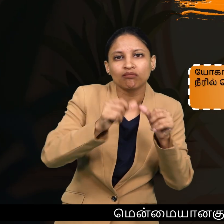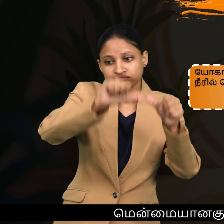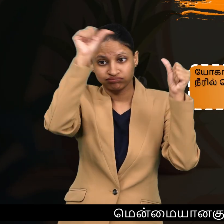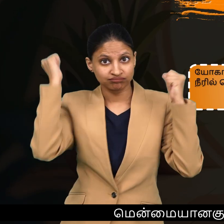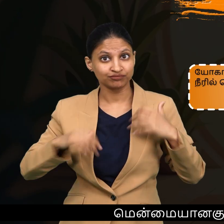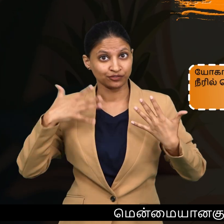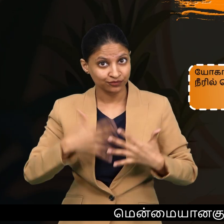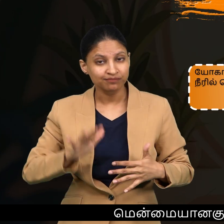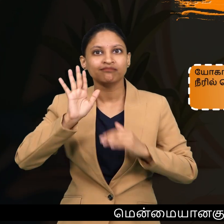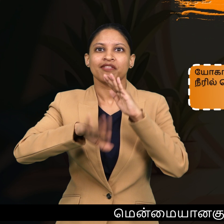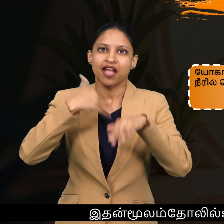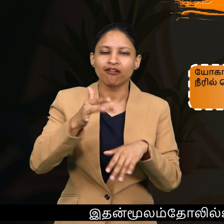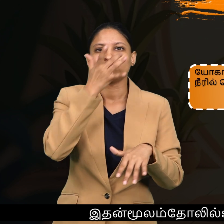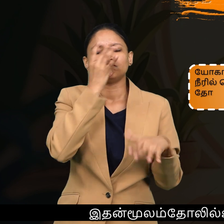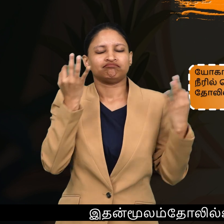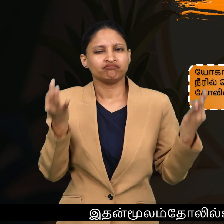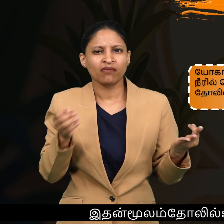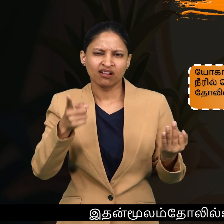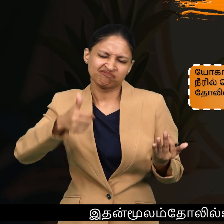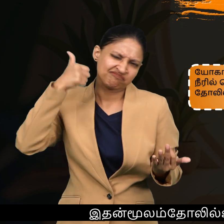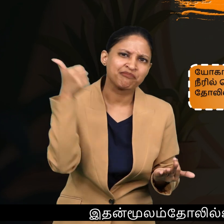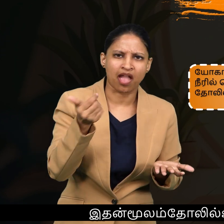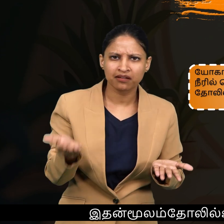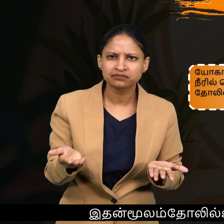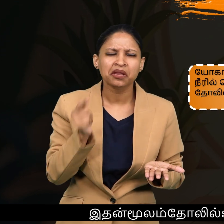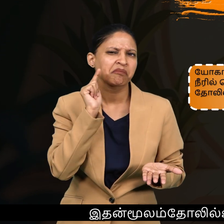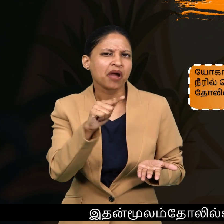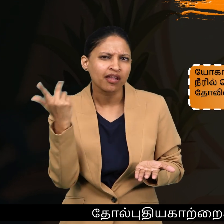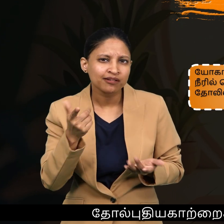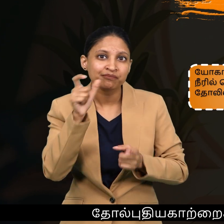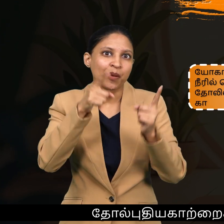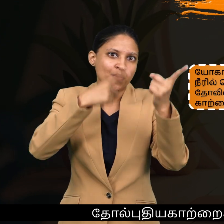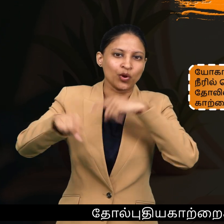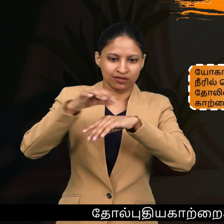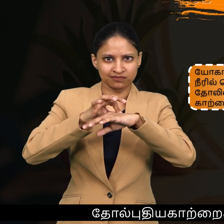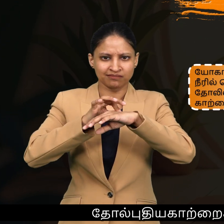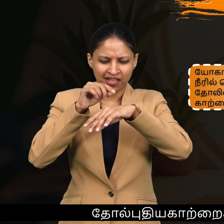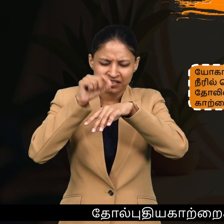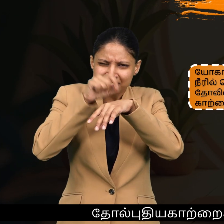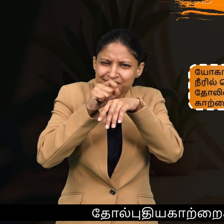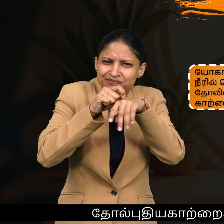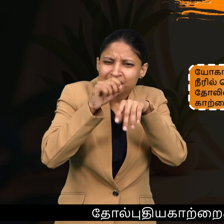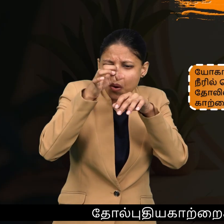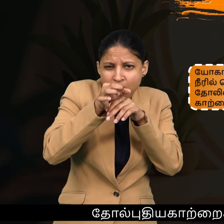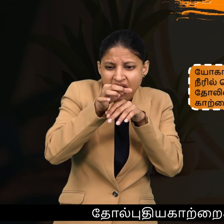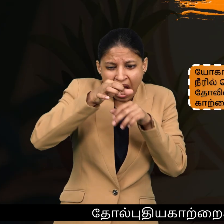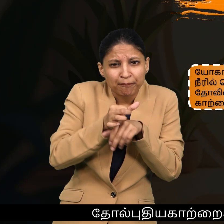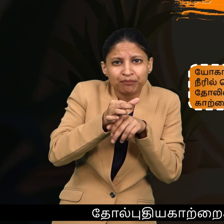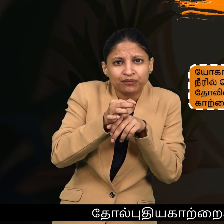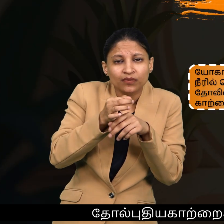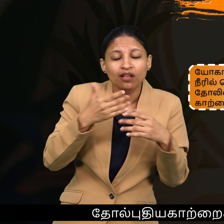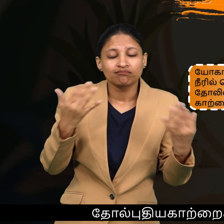குளியலை எடுப்பது நல்லது. இதன் மூலம் தோலில் உள்ள துளைகள் திறக்கப்பட்டு தோல் புதிய காற்றை சுவாசிக்க தொடங்குகிறது.